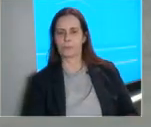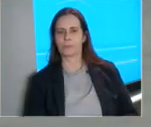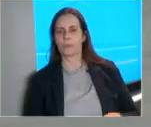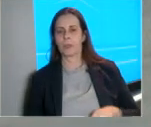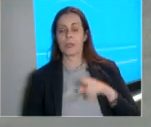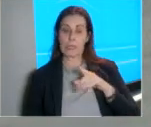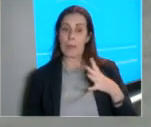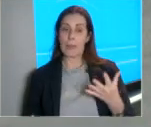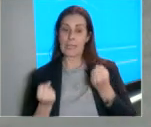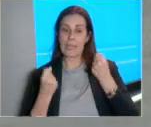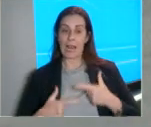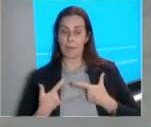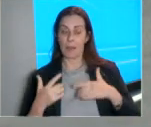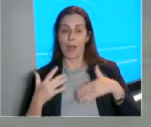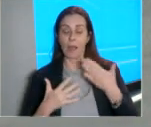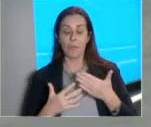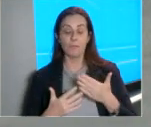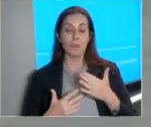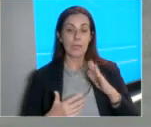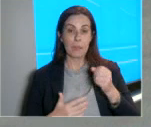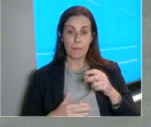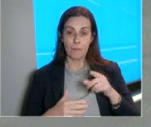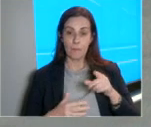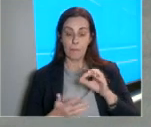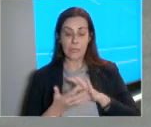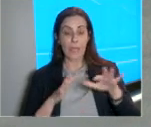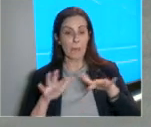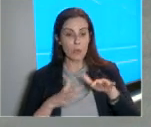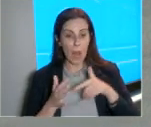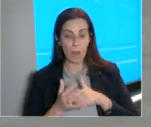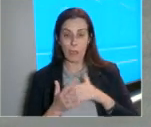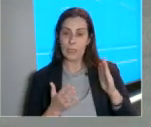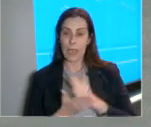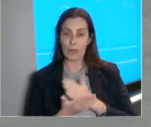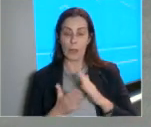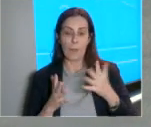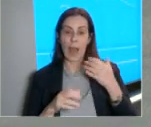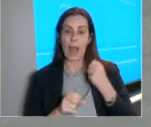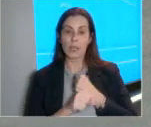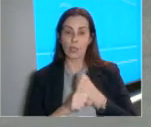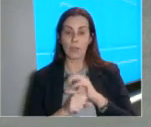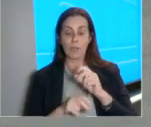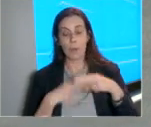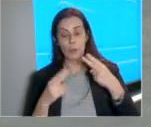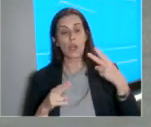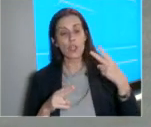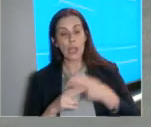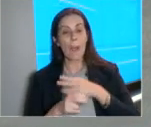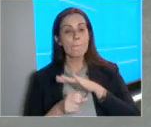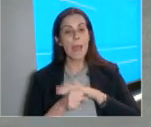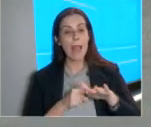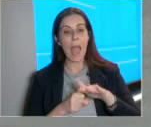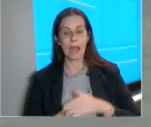זה מציל חיים. רק אחרי הערכת מצב, אם הרשויות ומשרדי הממשלה יחליטו מה לעשות והאם לחזור לשגרה